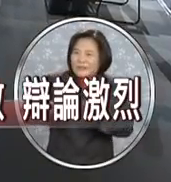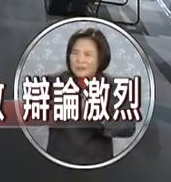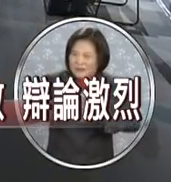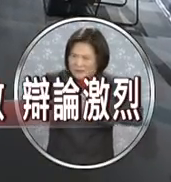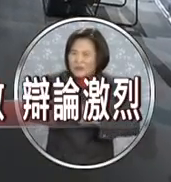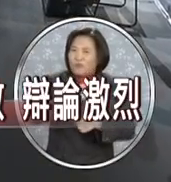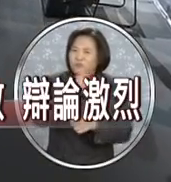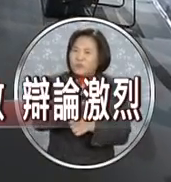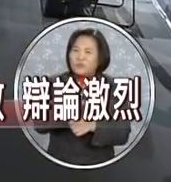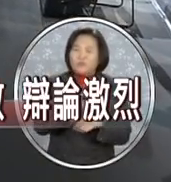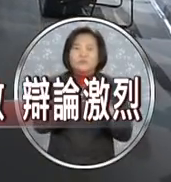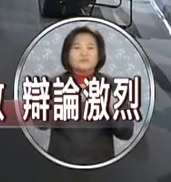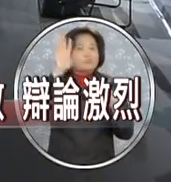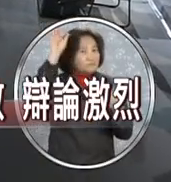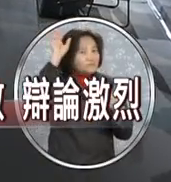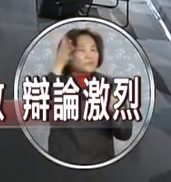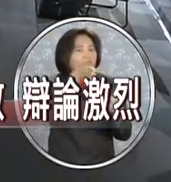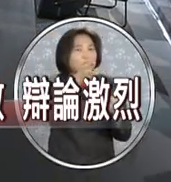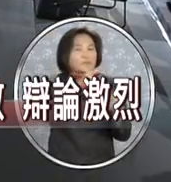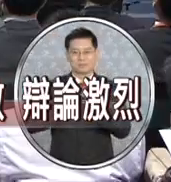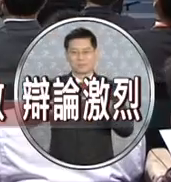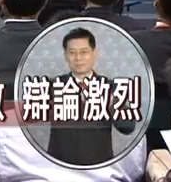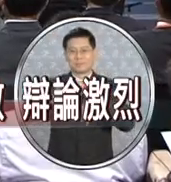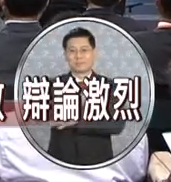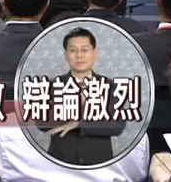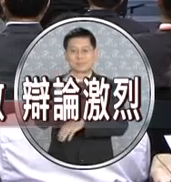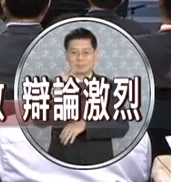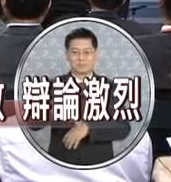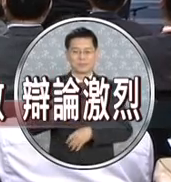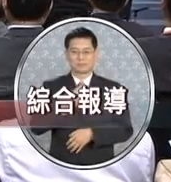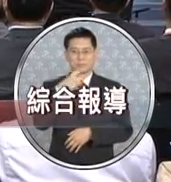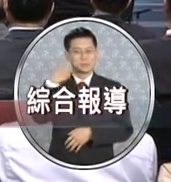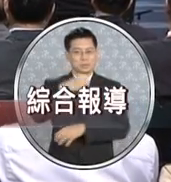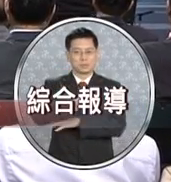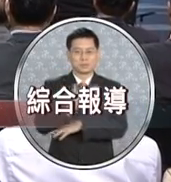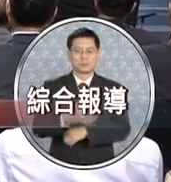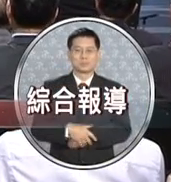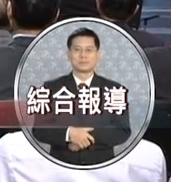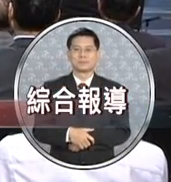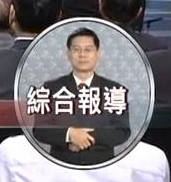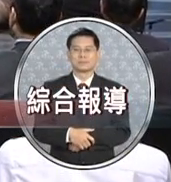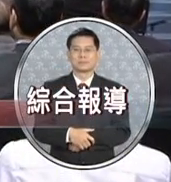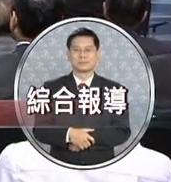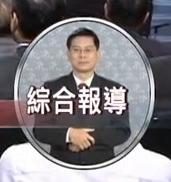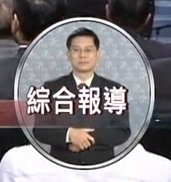级以及建立国民幸福指数的策略，并回应对手犀利提问，有备而来。记者综合报道。